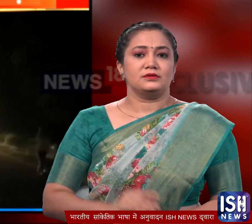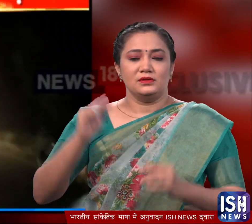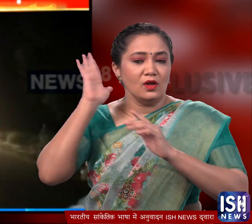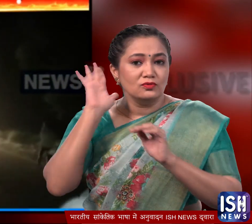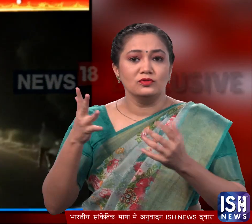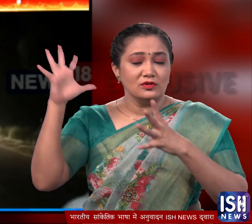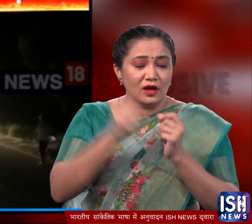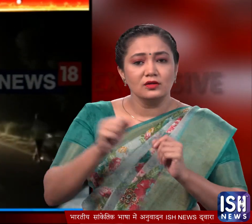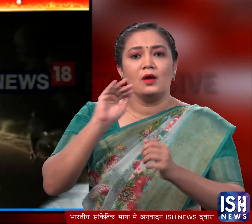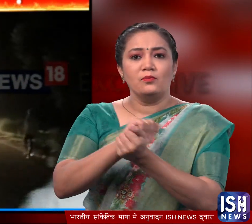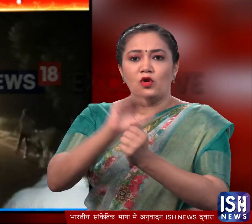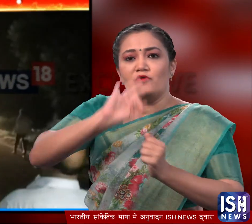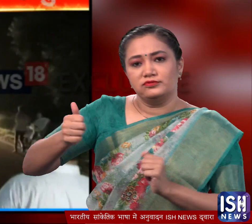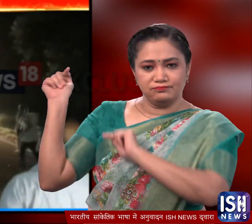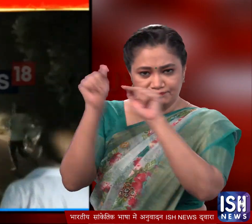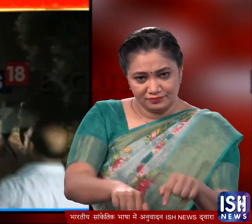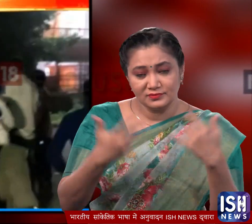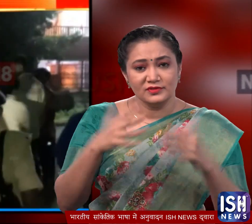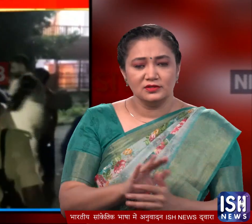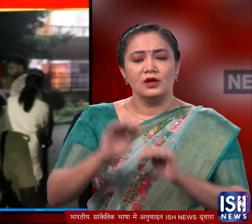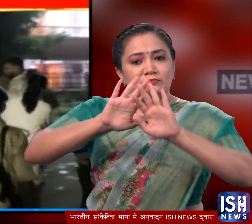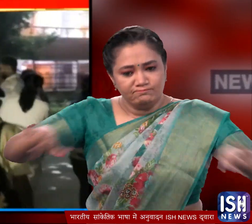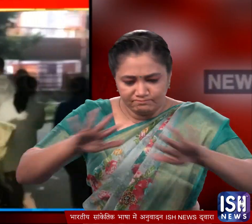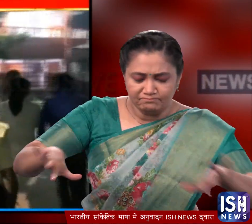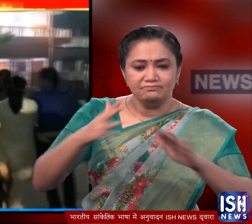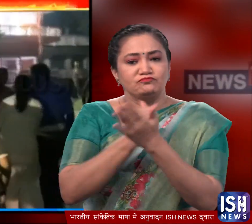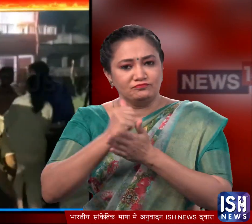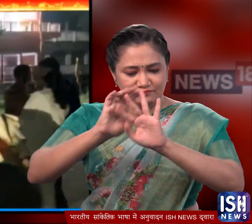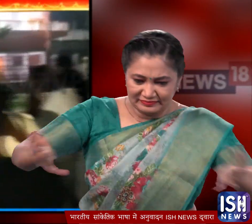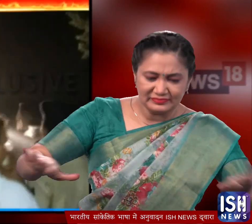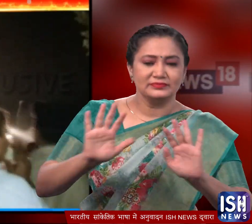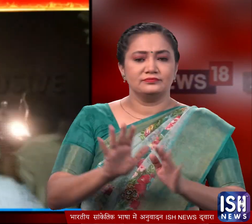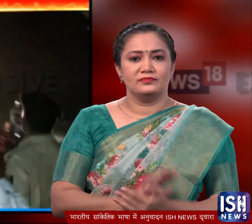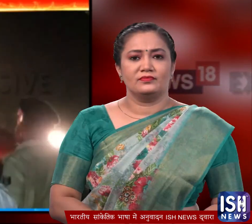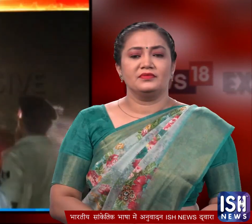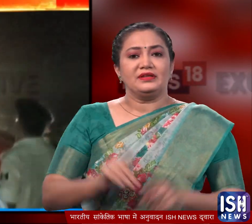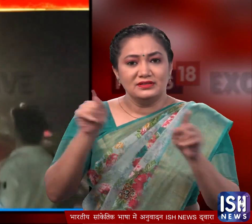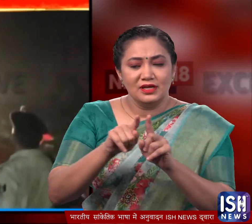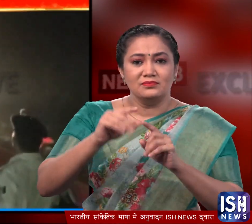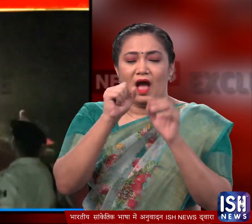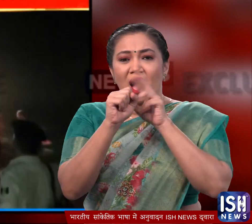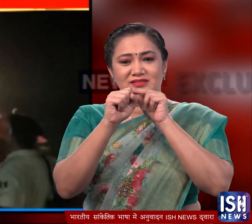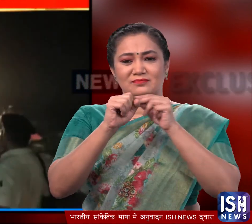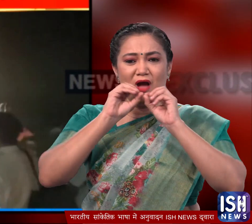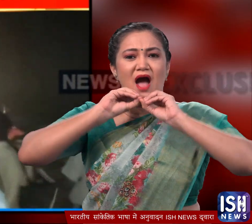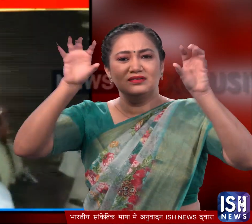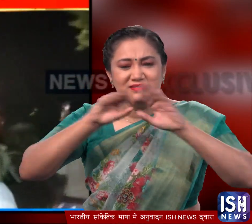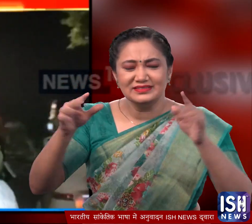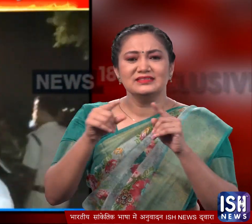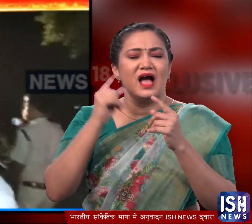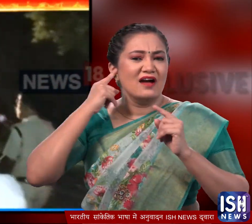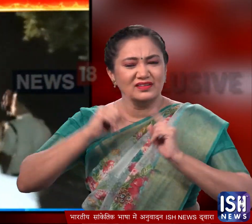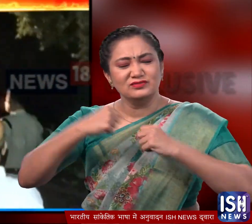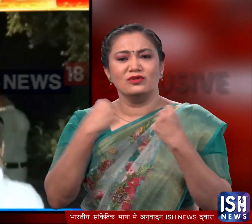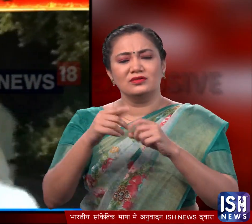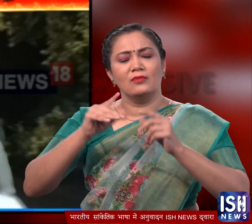हंगामे की जानकारी मिलते ही कुछ पुलिस अधिकारी वहां पहुंचे और इन लोगों को शांत करने की कोशिश की। उनके हाथ में मौजूद लाउडस्पीकर से ही इस बात का अंदाजा लग